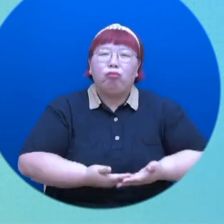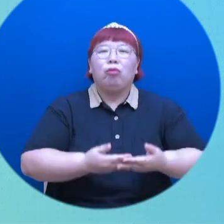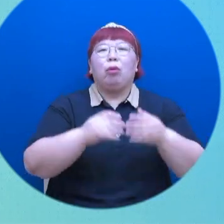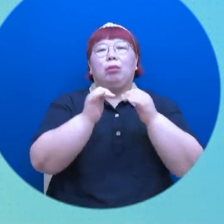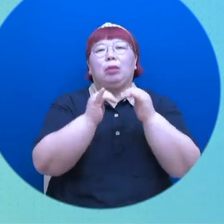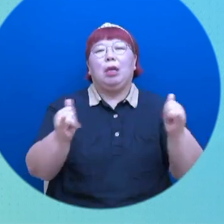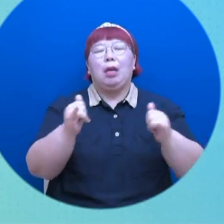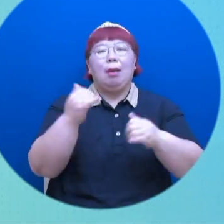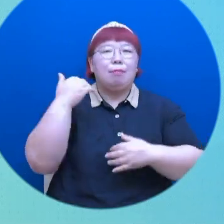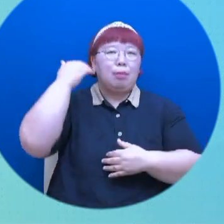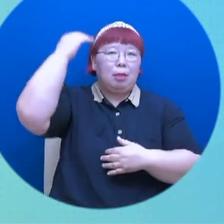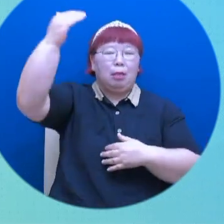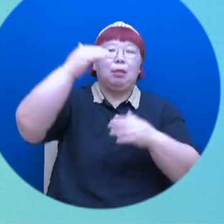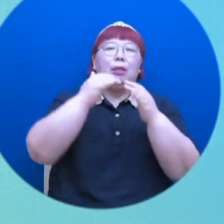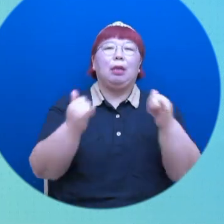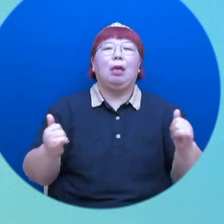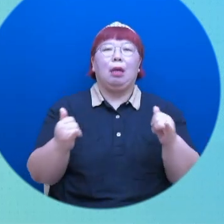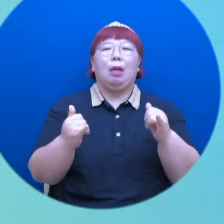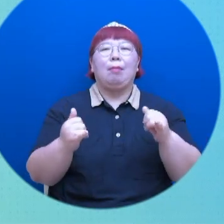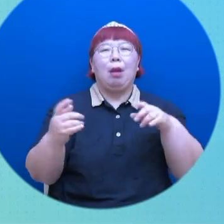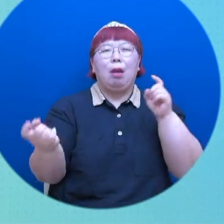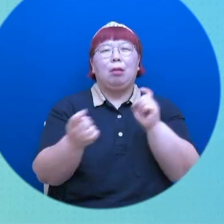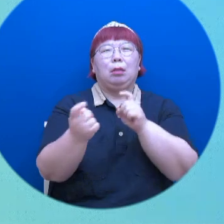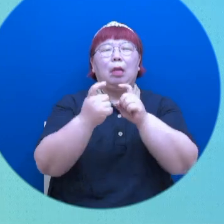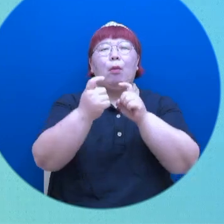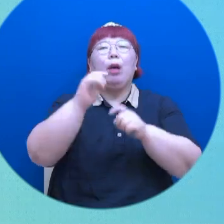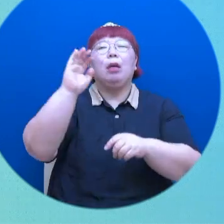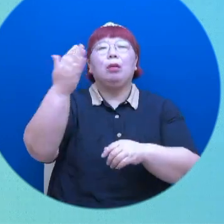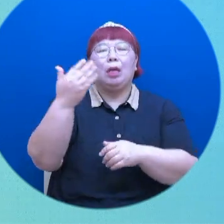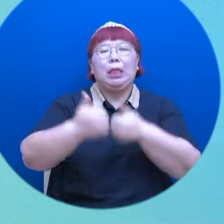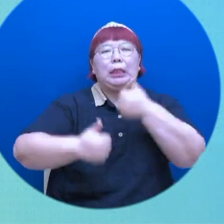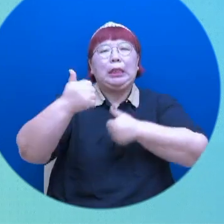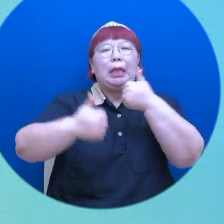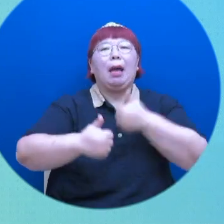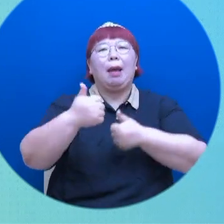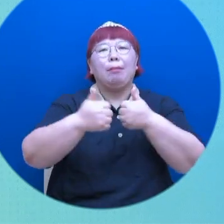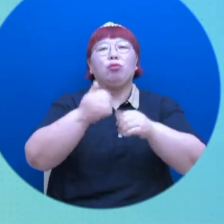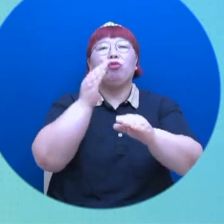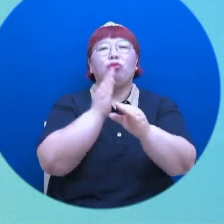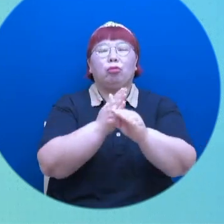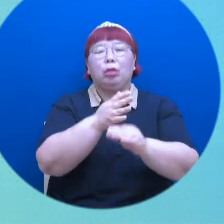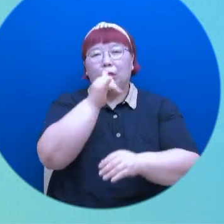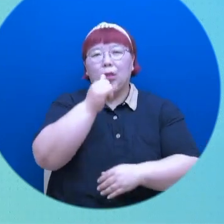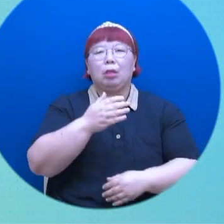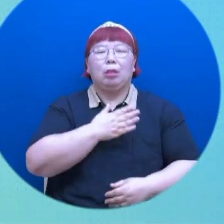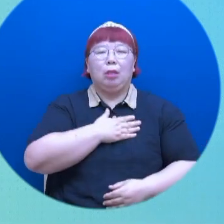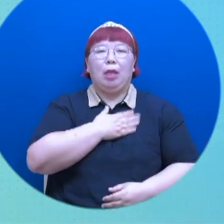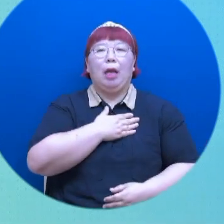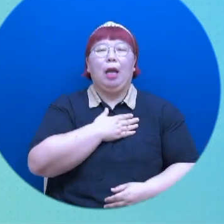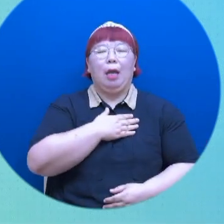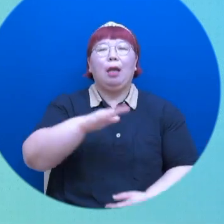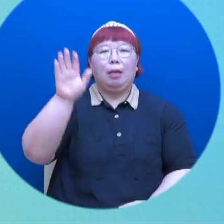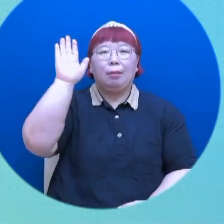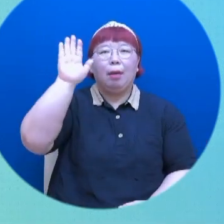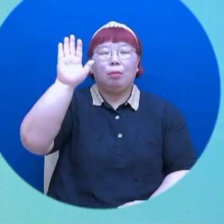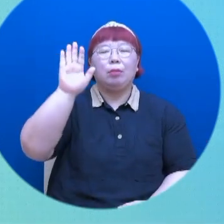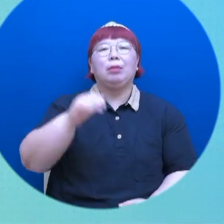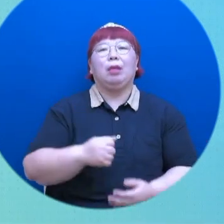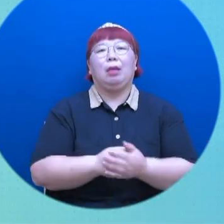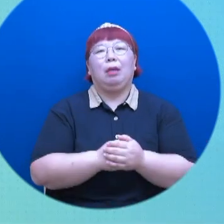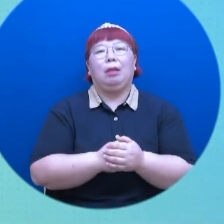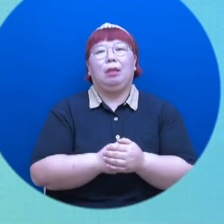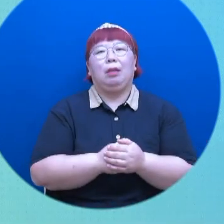더 큰 사람들과 싸워야 할 상황이었답니다. 근데 자진해서 자신이 그렇게 하기로 했대요.